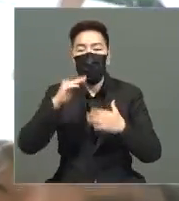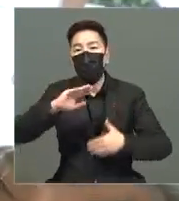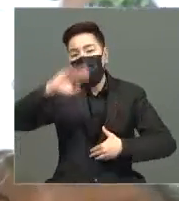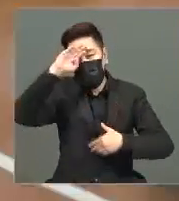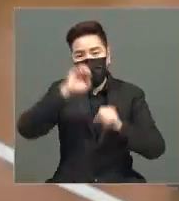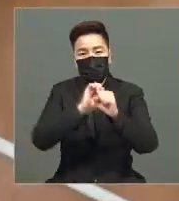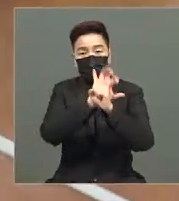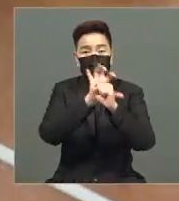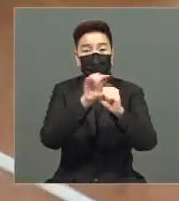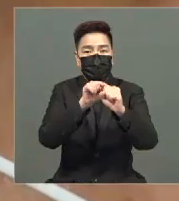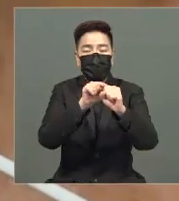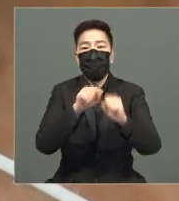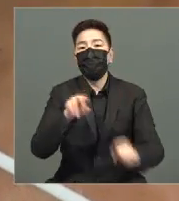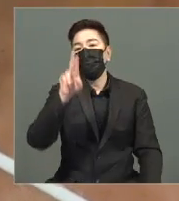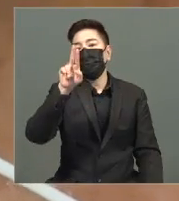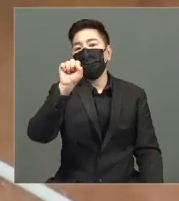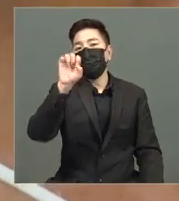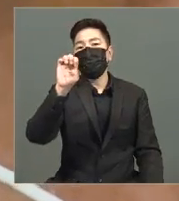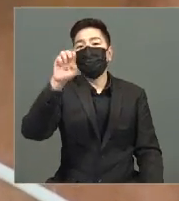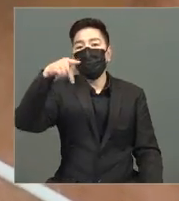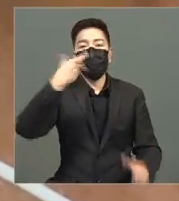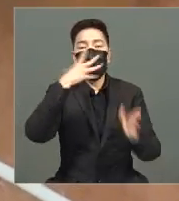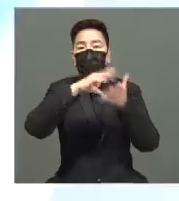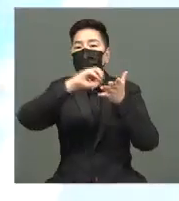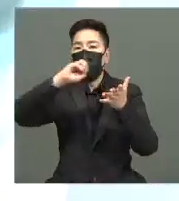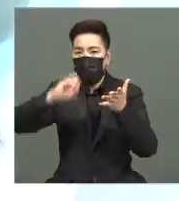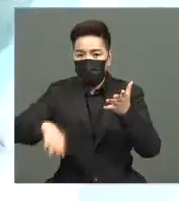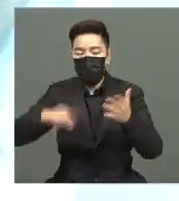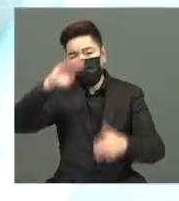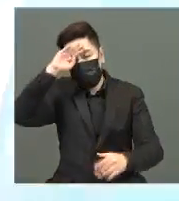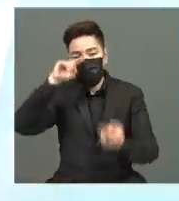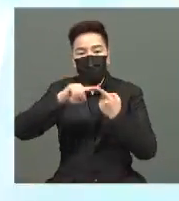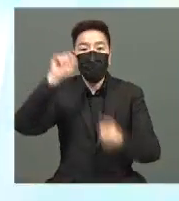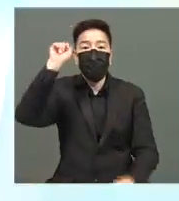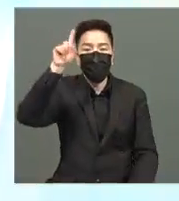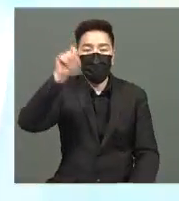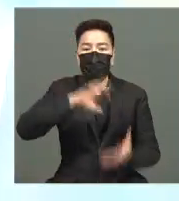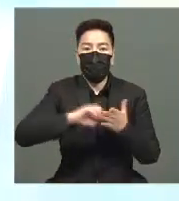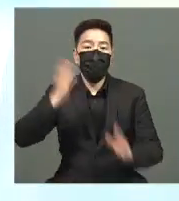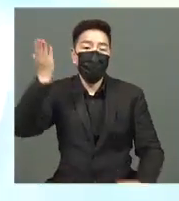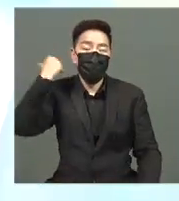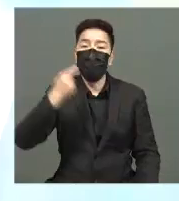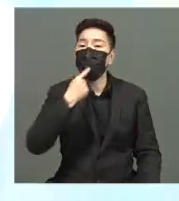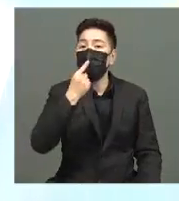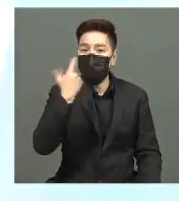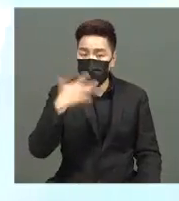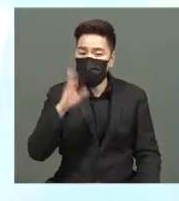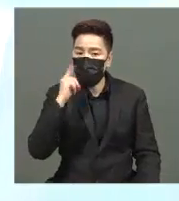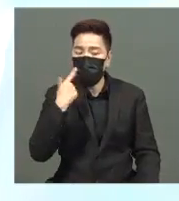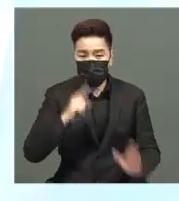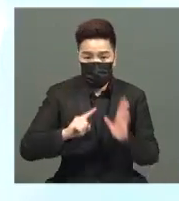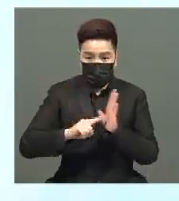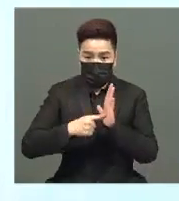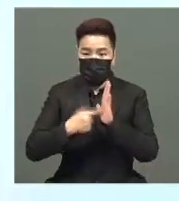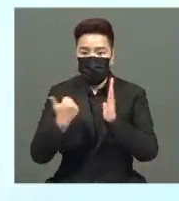ปลดโรคคอ V 19ออกจากรายการ youSetนะคะหรือว่าสิทธิ์รักษาฟรีสำหรับอาการป่วยฉุกเฉินค่ะตอนแรกอีกต่อไปตามกะบอกว่า